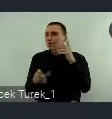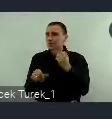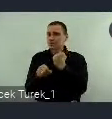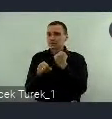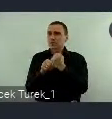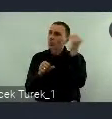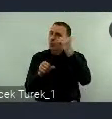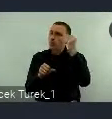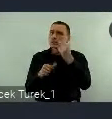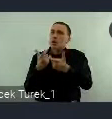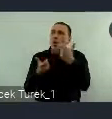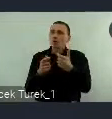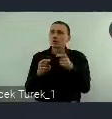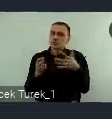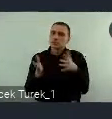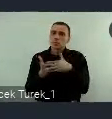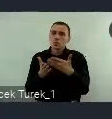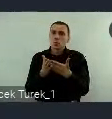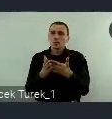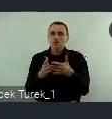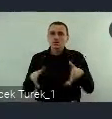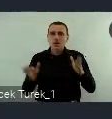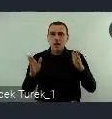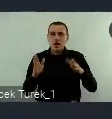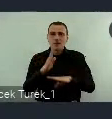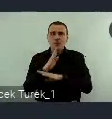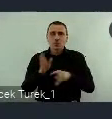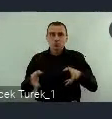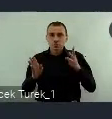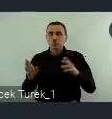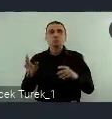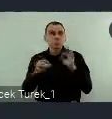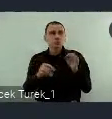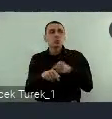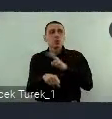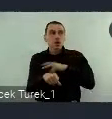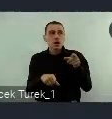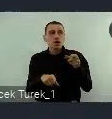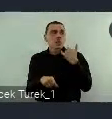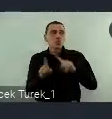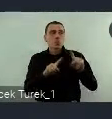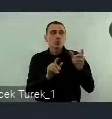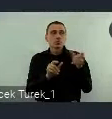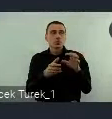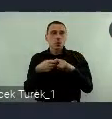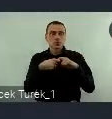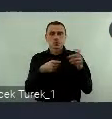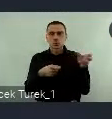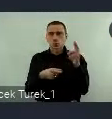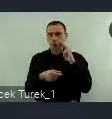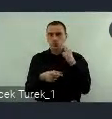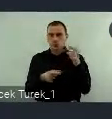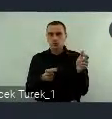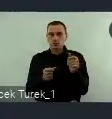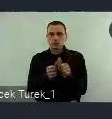nauczyć pracy na maszynie do cięcia drewna spoko Niech się uczy ale tłumaczenie zapewniamy jak zapewni Polski Związek tłumacza to